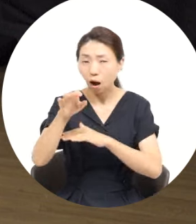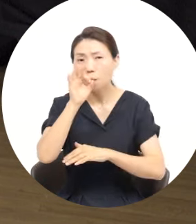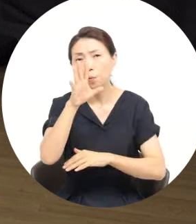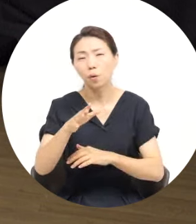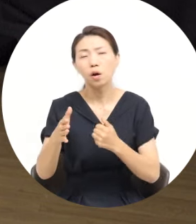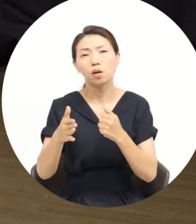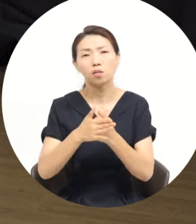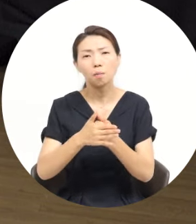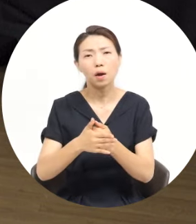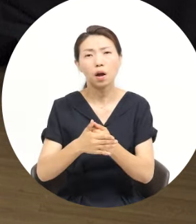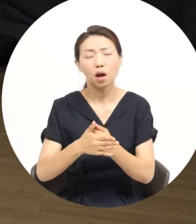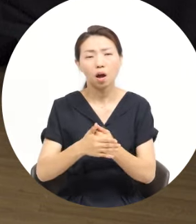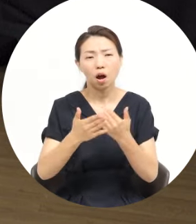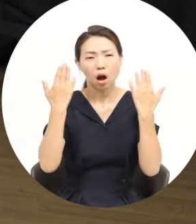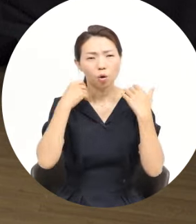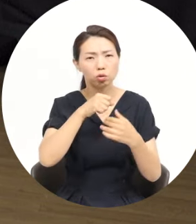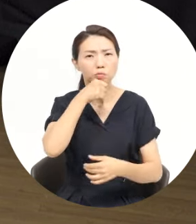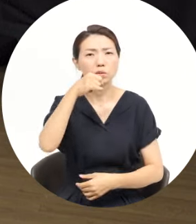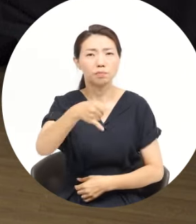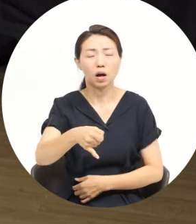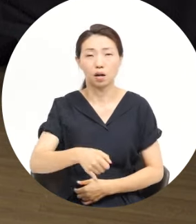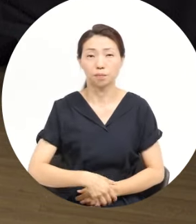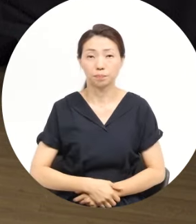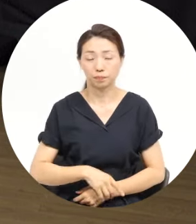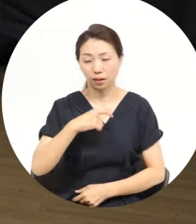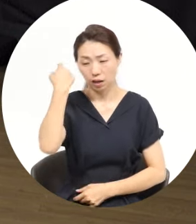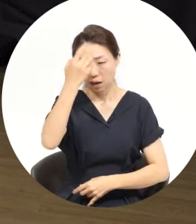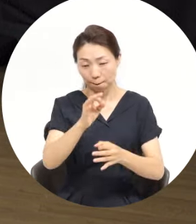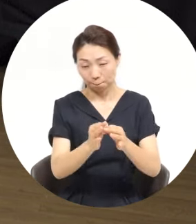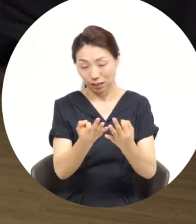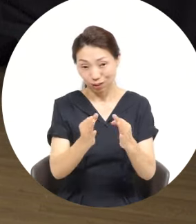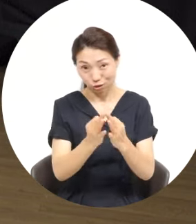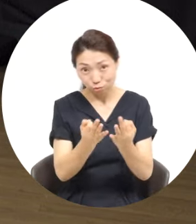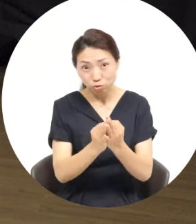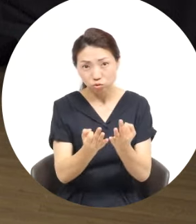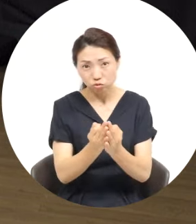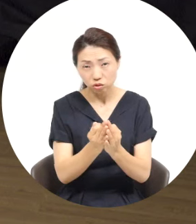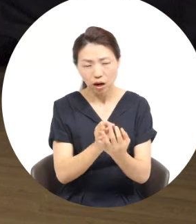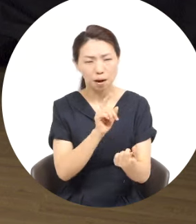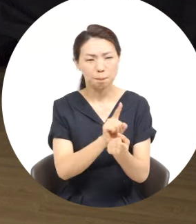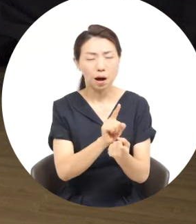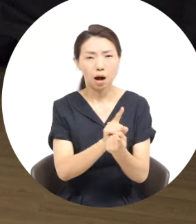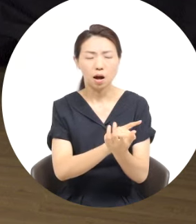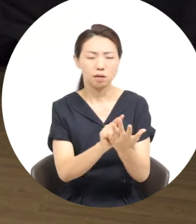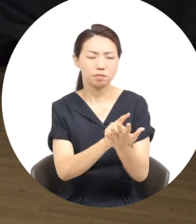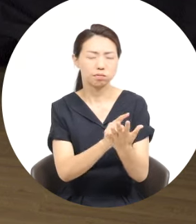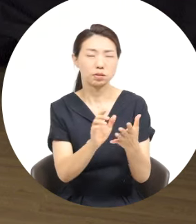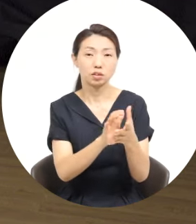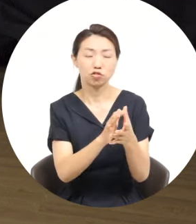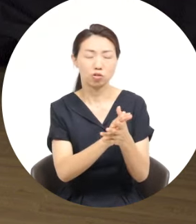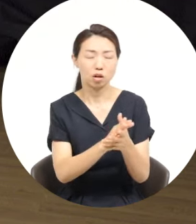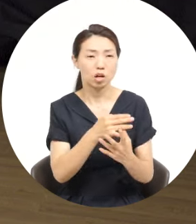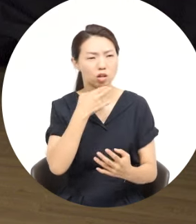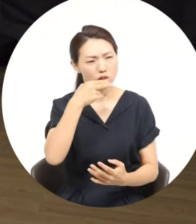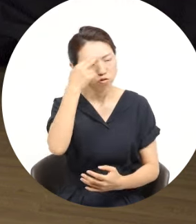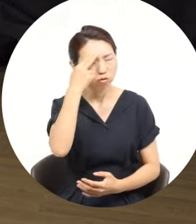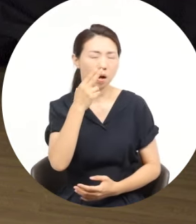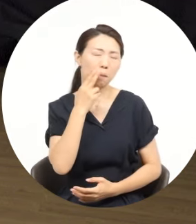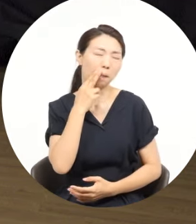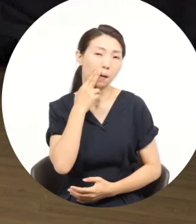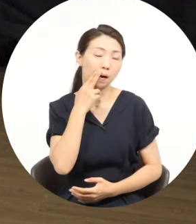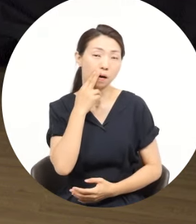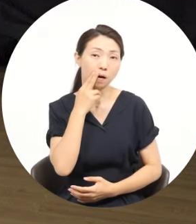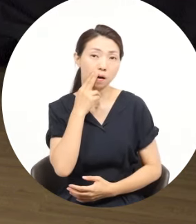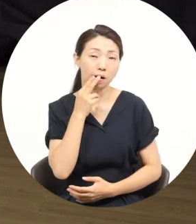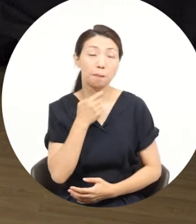첫 학기부터 학사 경고를 받았어요. 페이스북으로 알게 된 친구들과 술, 담배를 하고 돈을